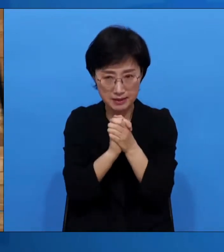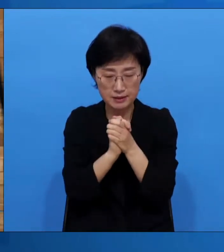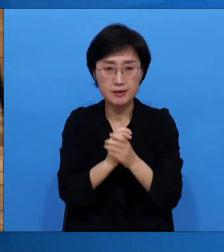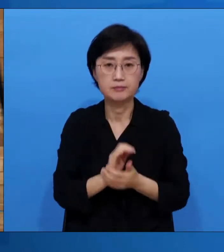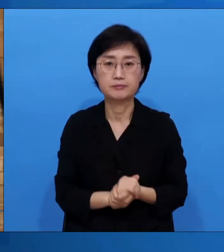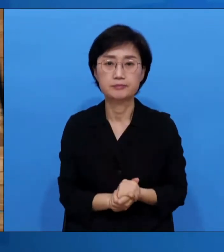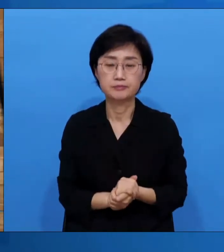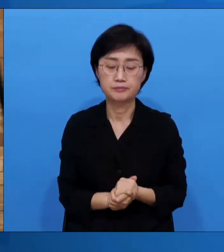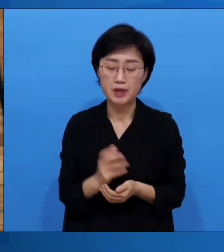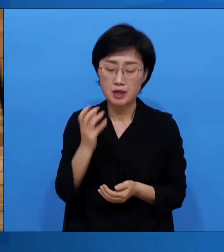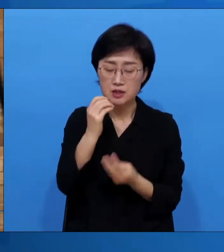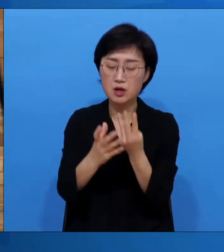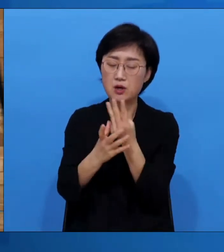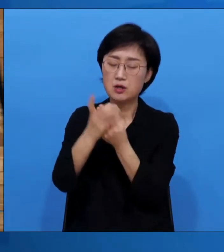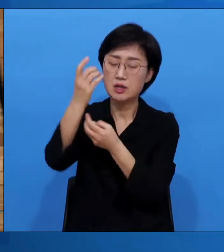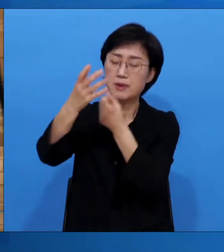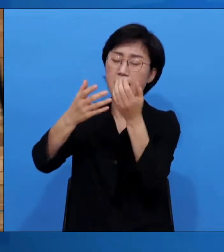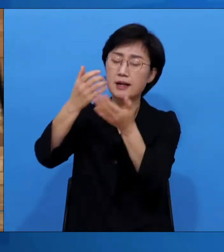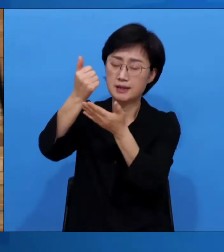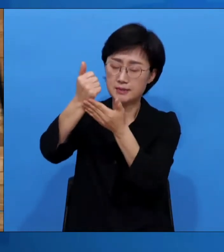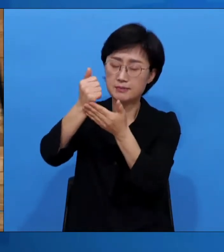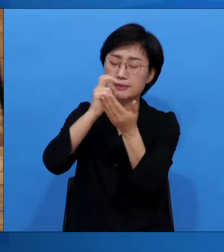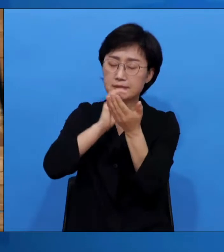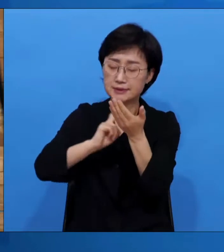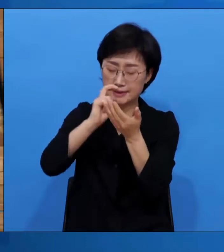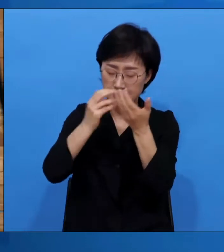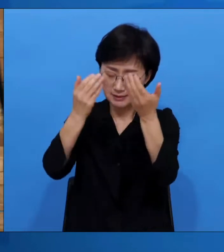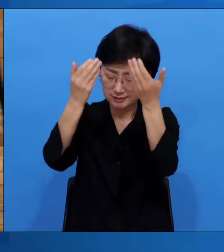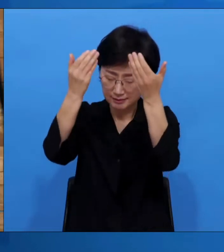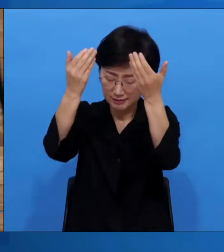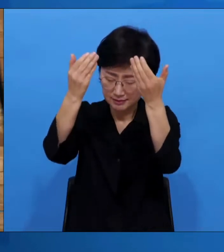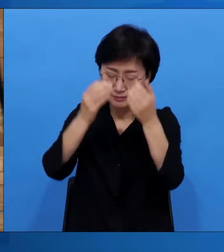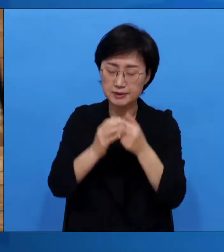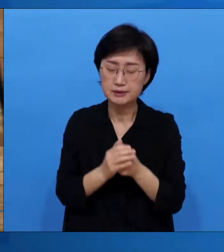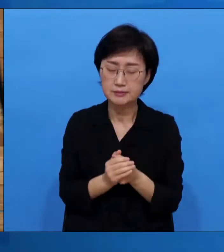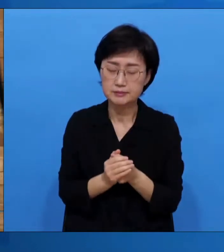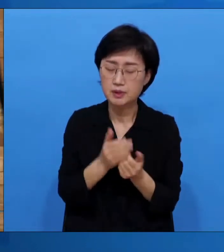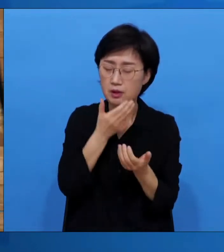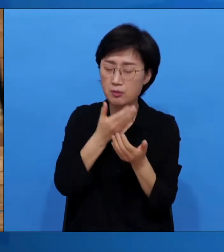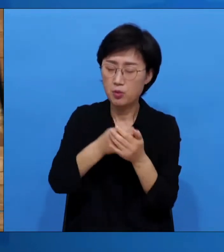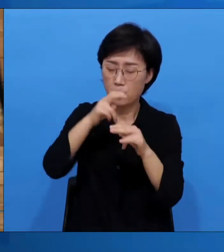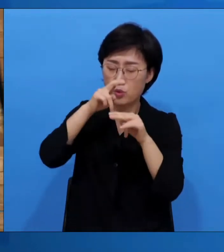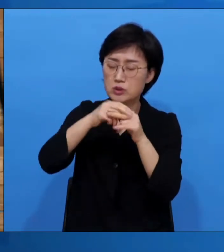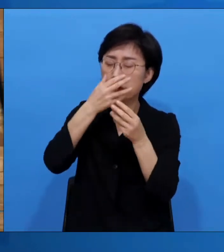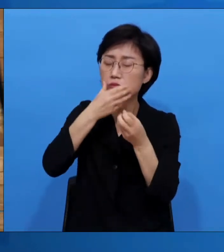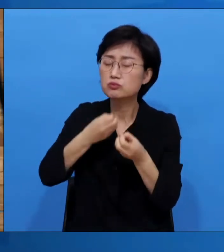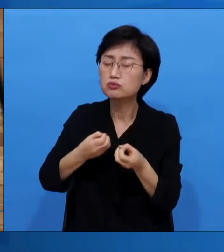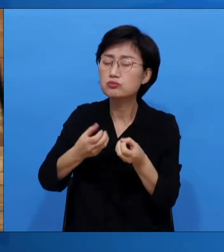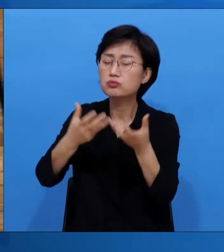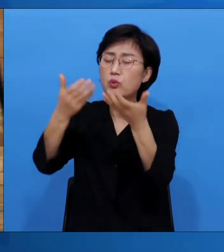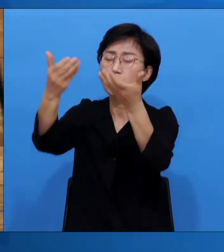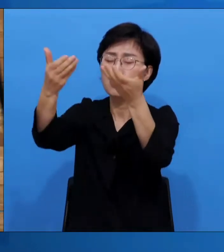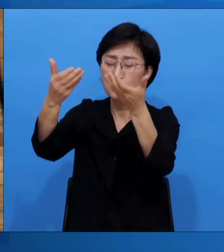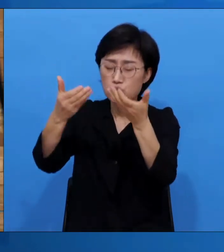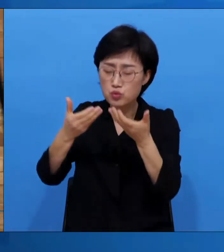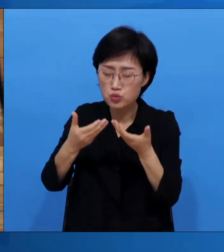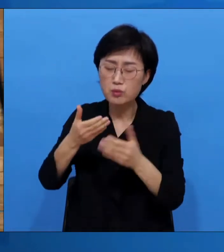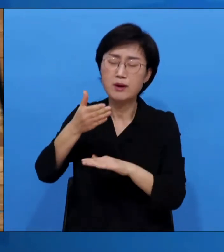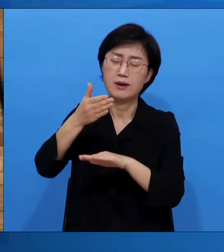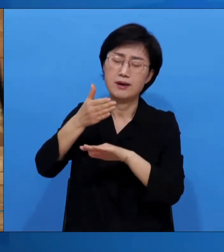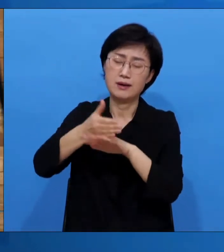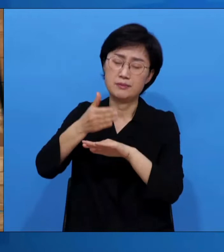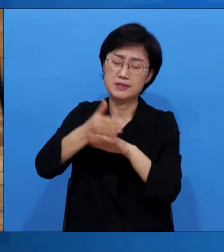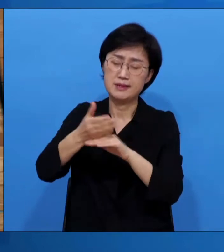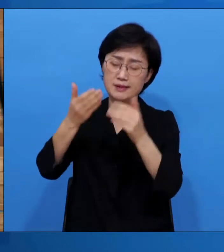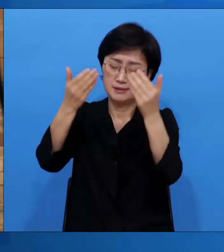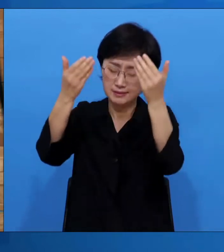generations. 성삼위 하나님을 찬양합니다. We praise the triune God. 보좌의 축복으로 역사하여 주심에 감사를 드립니다. Thank you for